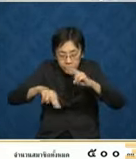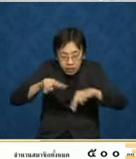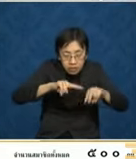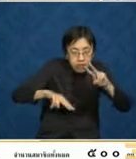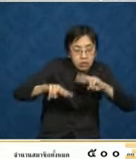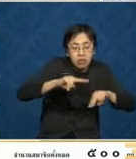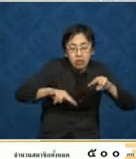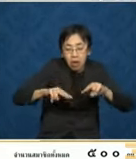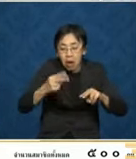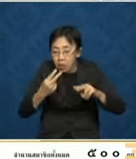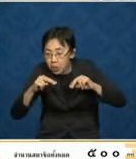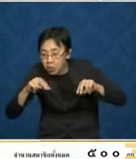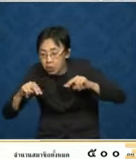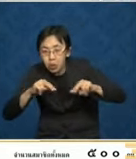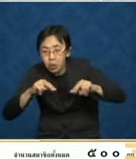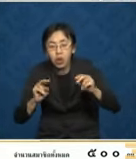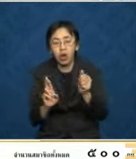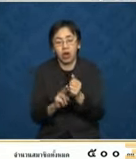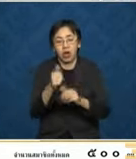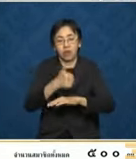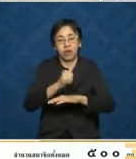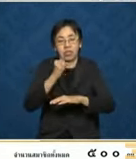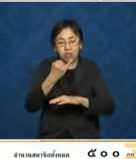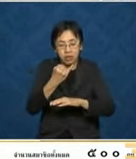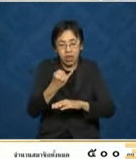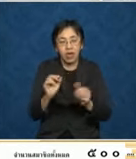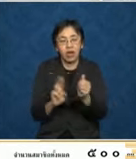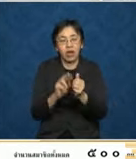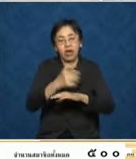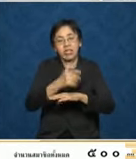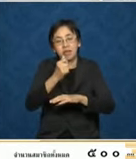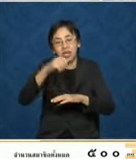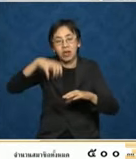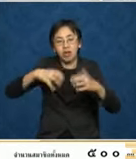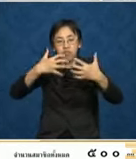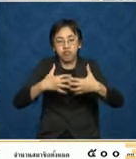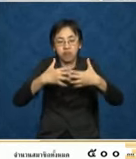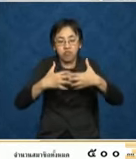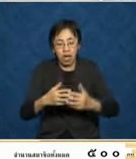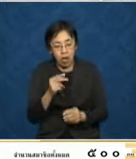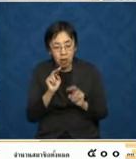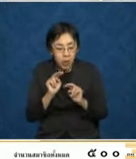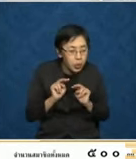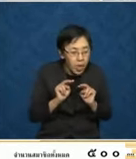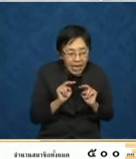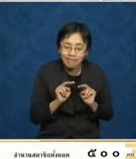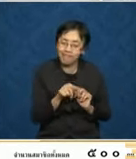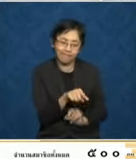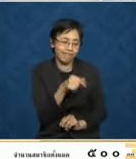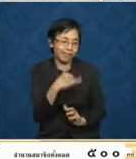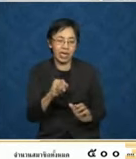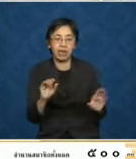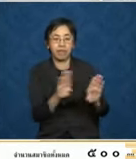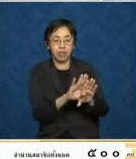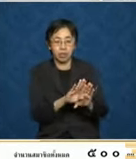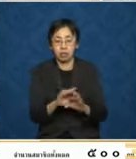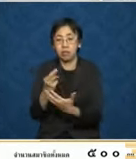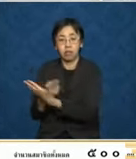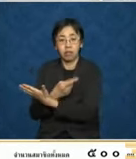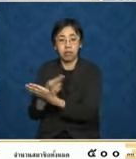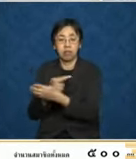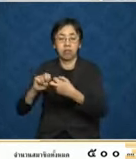แล้วก็ไปดูมีท่านรองผู้การจังหวัดมีอธิบดีกรมงานอุตสาหกรรมและกรรมการอุตสาหกรรมไปตอนนี้ปิดไปแล้ว นะครับโรงงานนี้ที่ราชบุรีตอนนี้ก็มีปัญหา